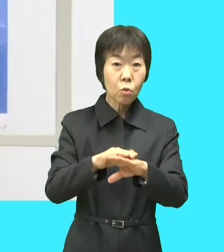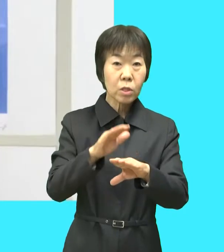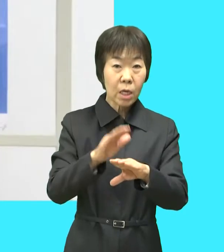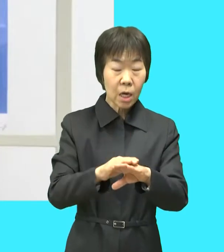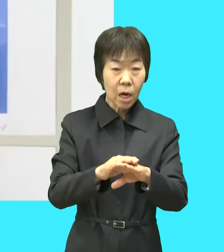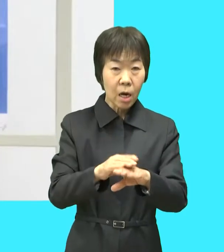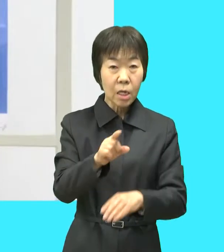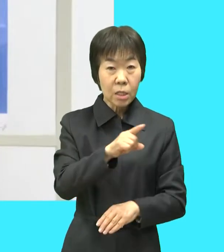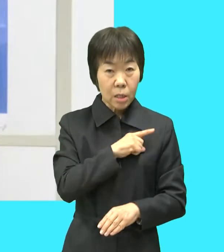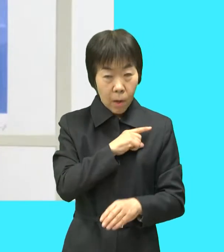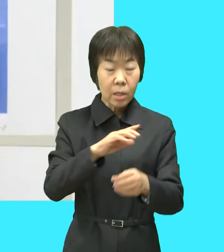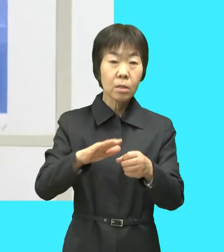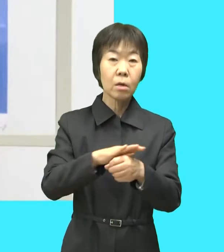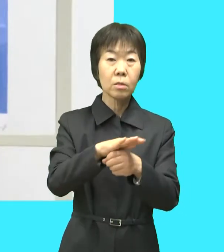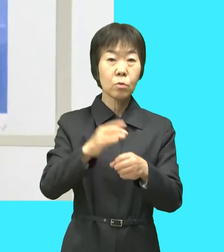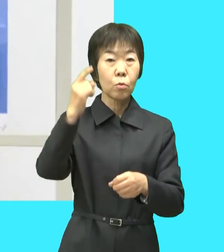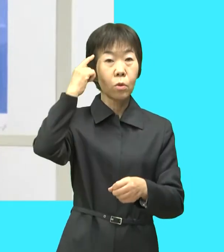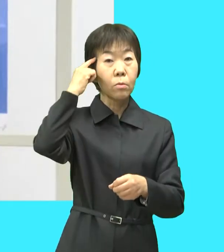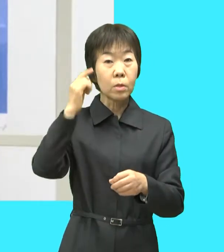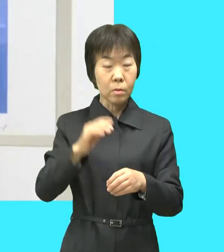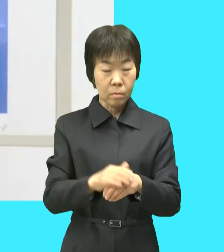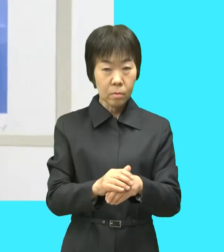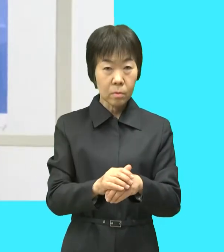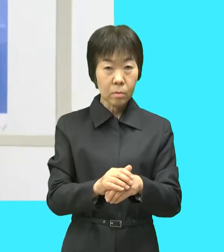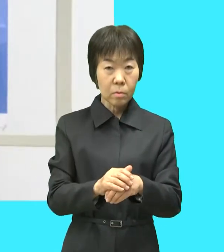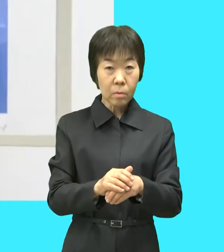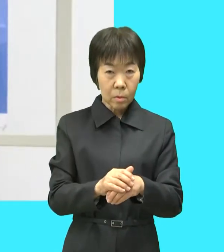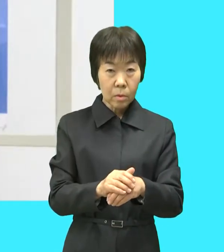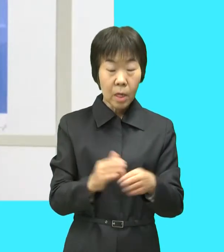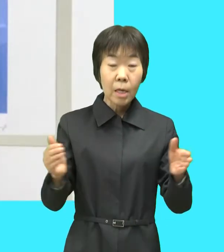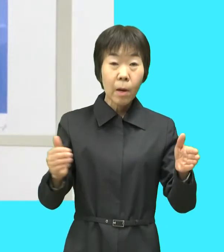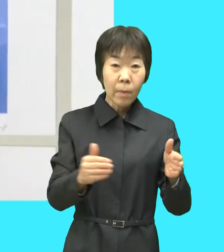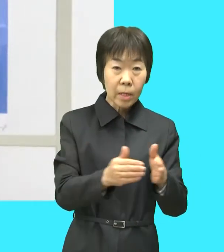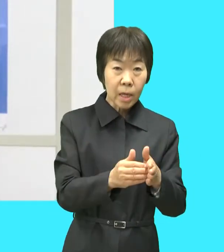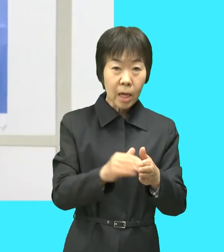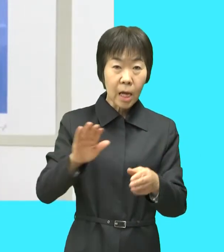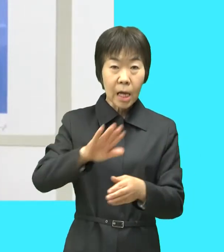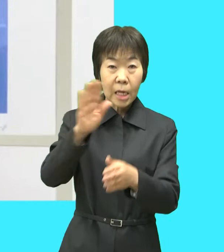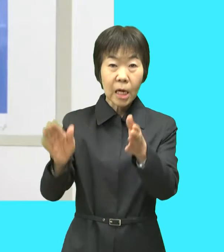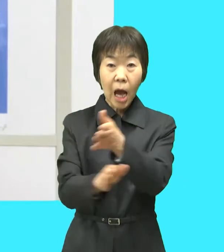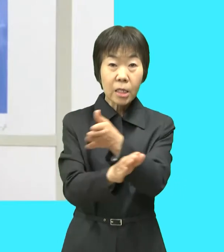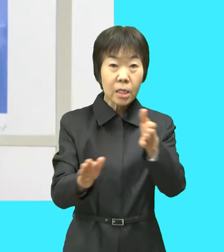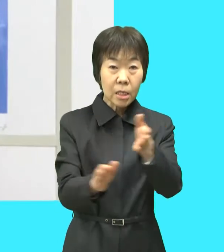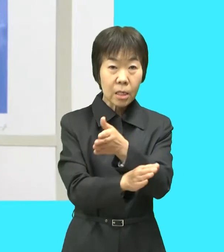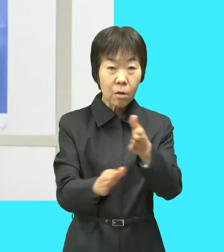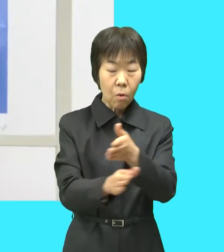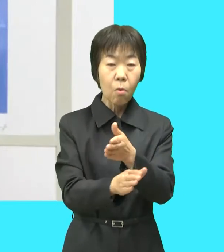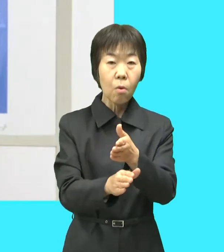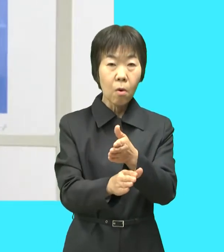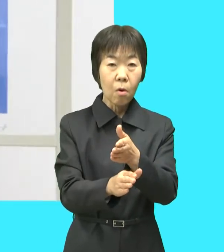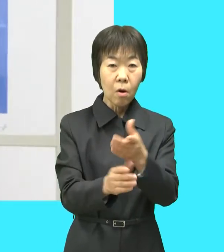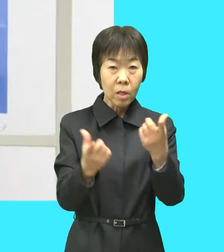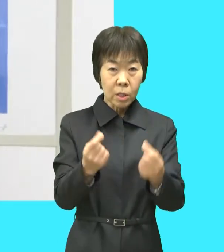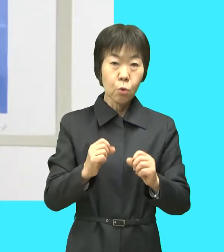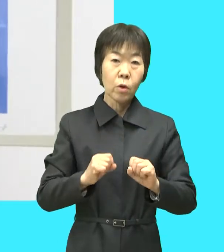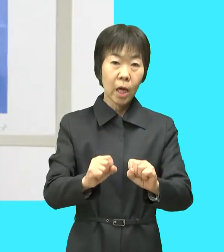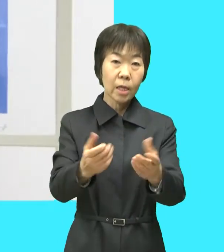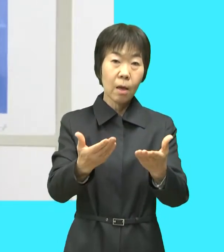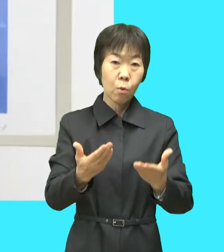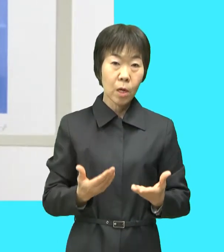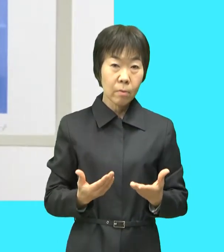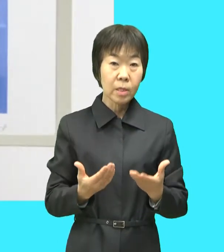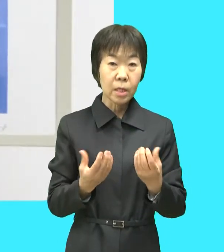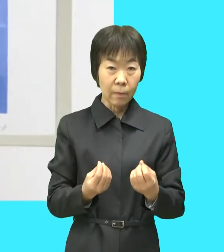一番大事だと思います。で、その上でこれまで換気をですね、非常に徹底をしていただきました